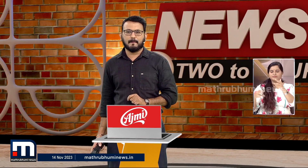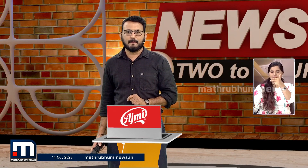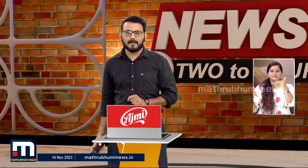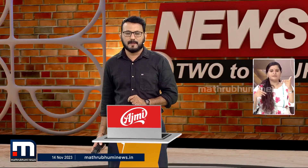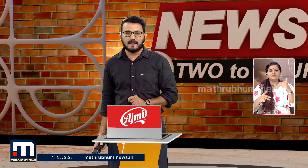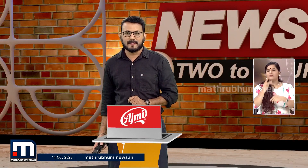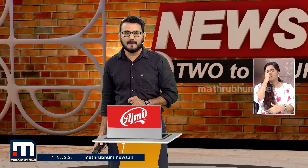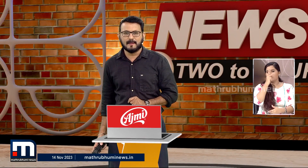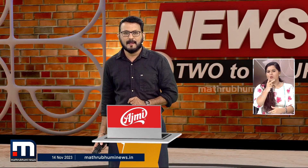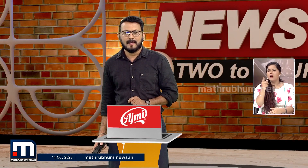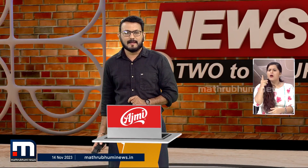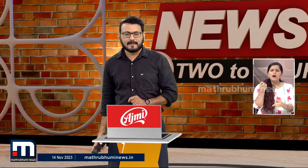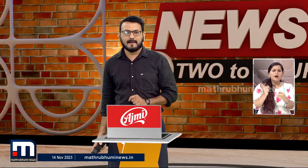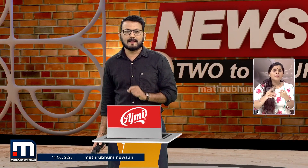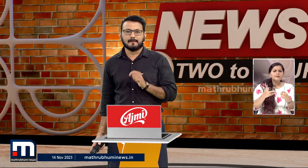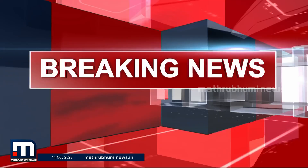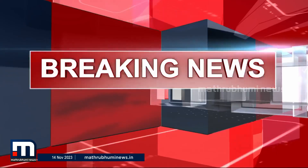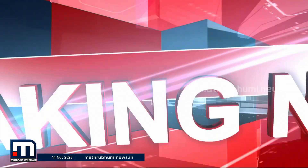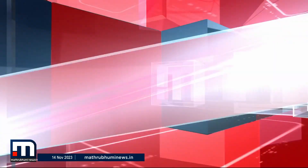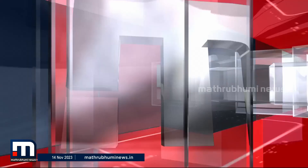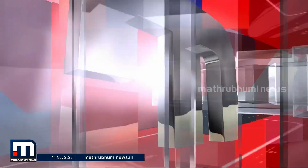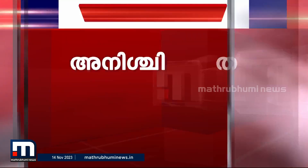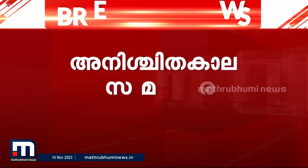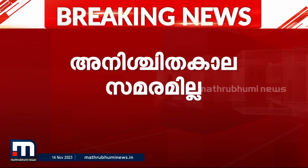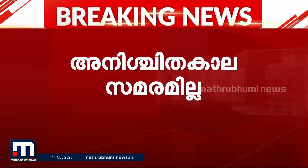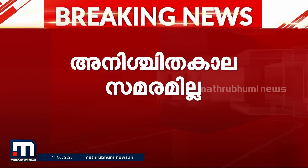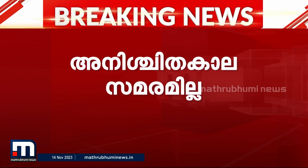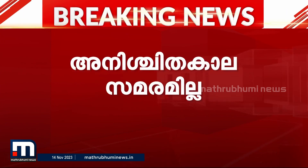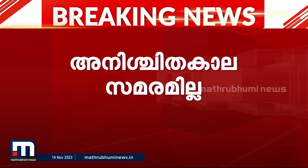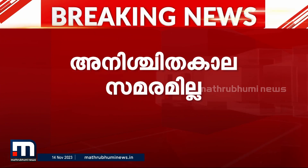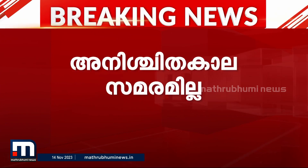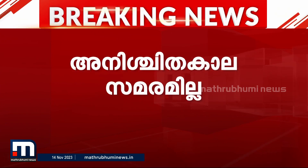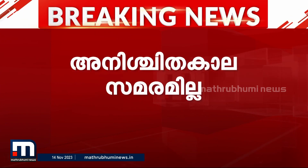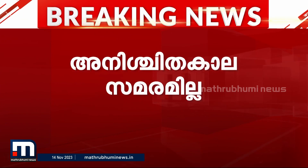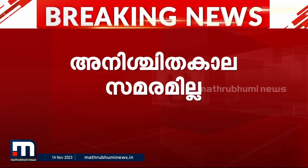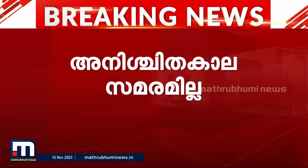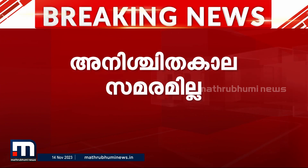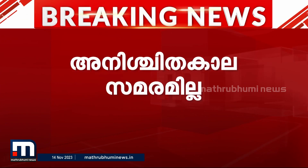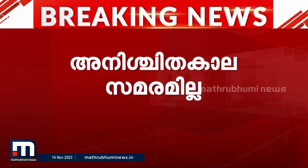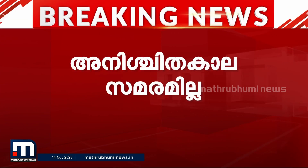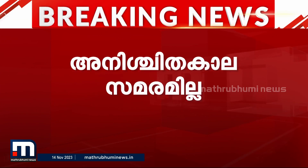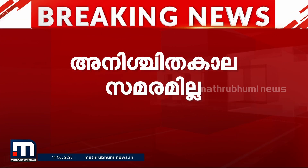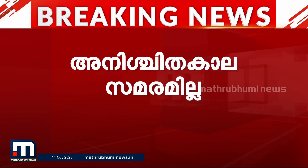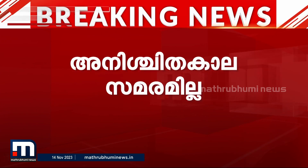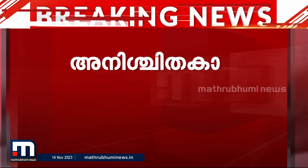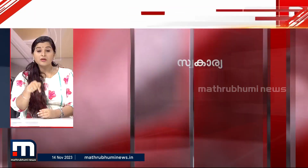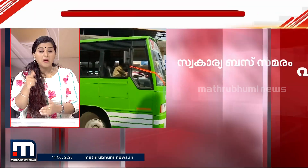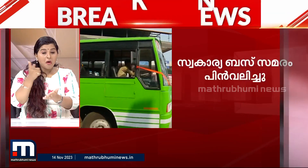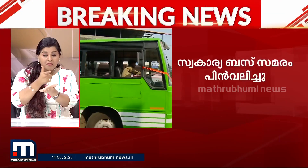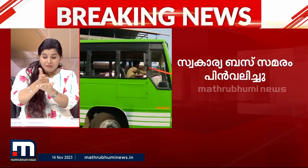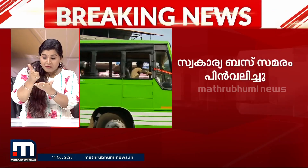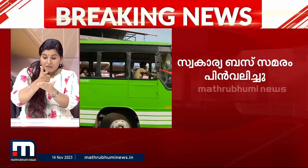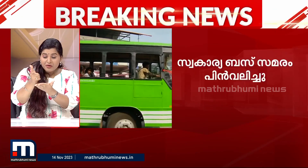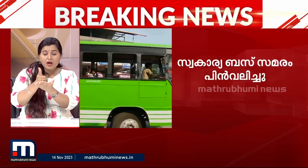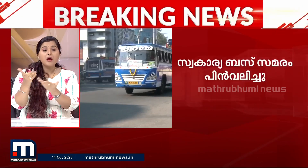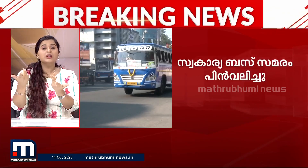വിവരങ്ങൾ പങ്കുവയ്ക്കാൻ. ശ്യാമിലി, അനിശ്ചിതകാല സമരത്തിലേക്ക് ബസ് ഉടമകൾ കടക്കുകയായിരുന്നു. എന്തായാലും ഈ ഗ്രാമീണ പ്രദേശത്തേക്ക് ആളുകളെ സംബന്ധിച്ചോളം